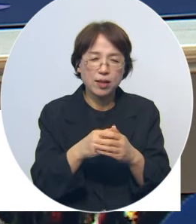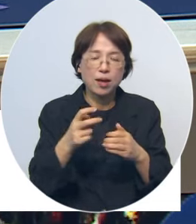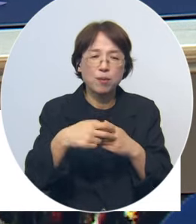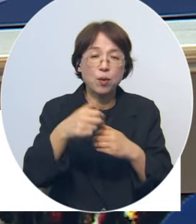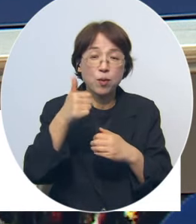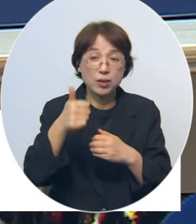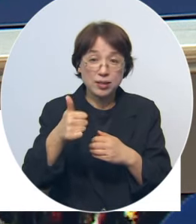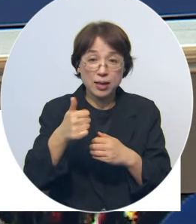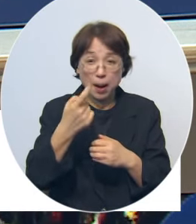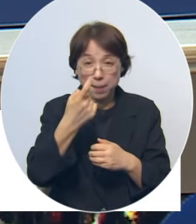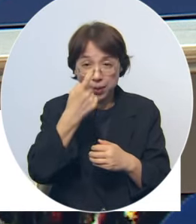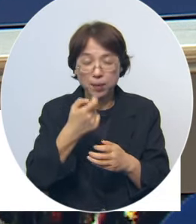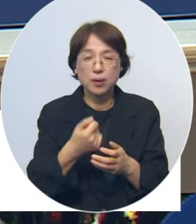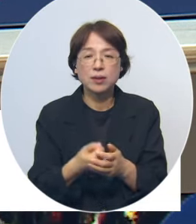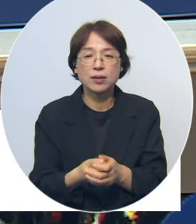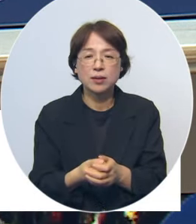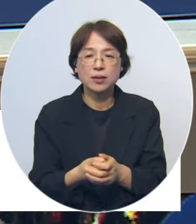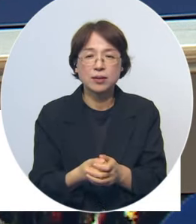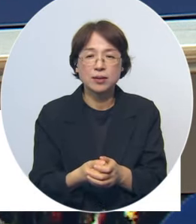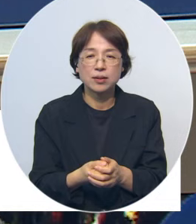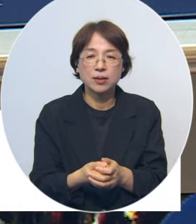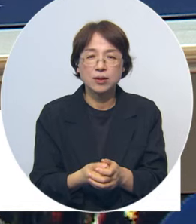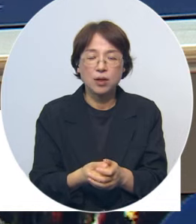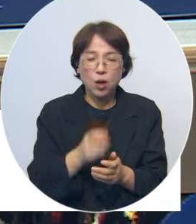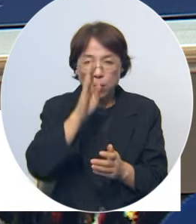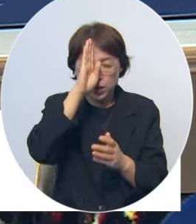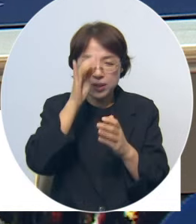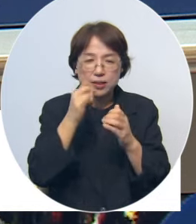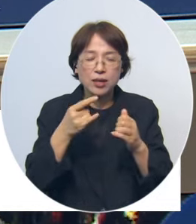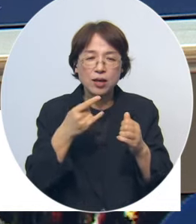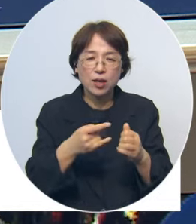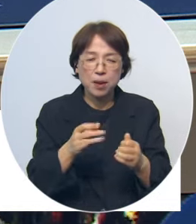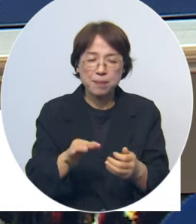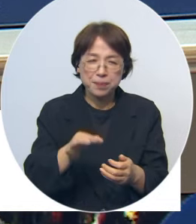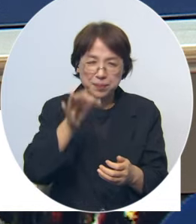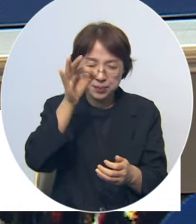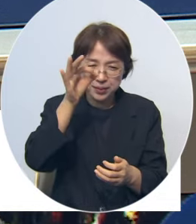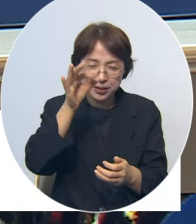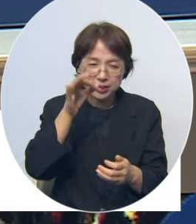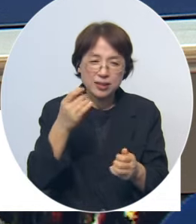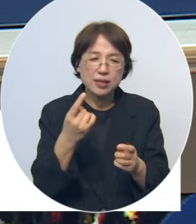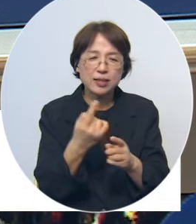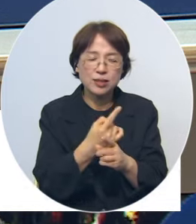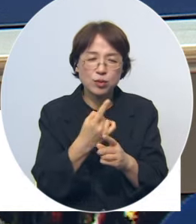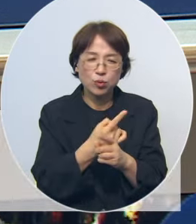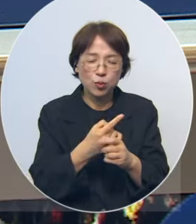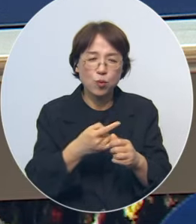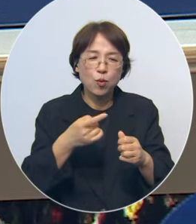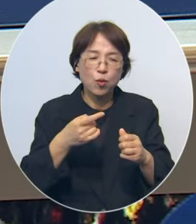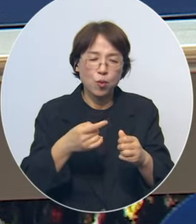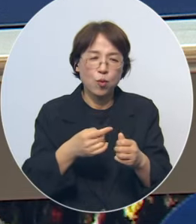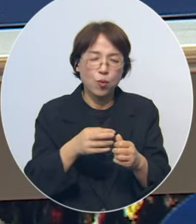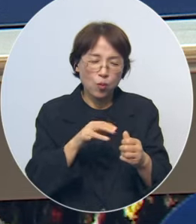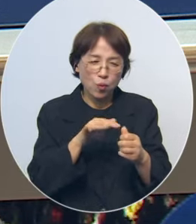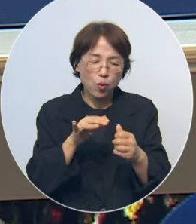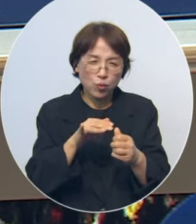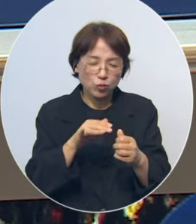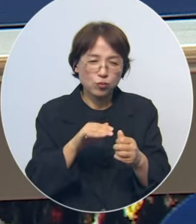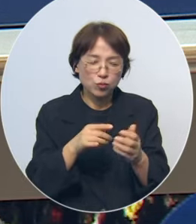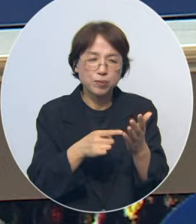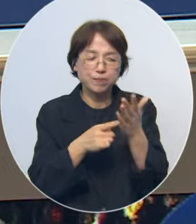보험으로 의료비를 충단 without 수 있다며 환자에게 고가의 비급여 진료를 권유한 것으로 드러났습니다 문기혁 기자가